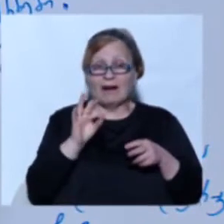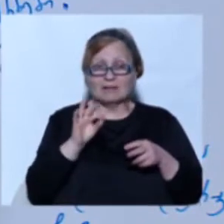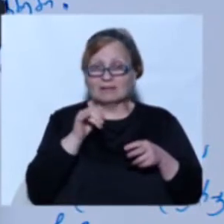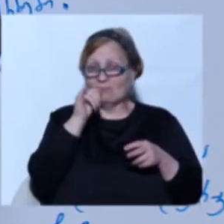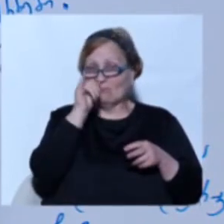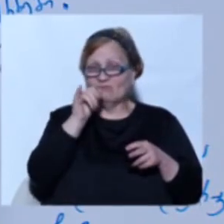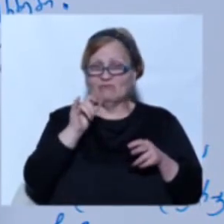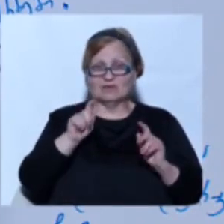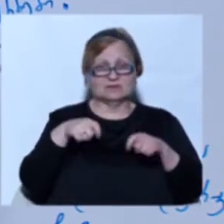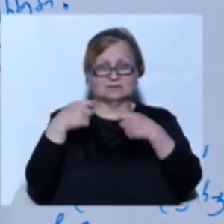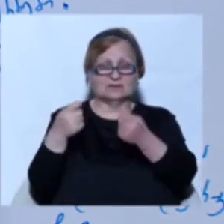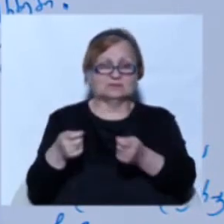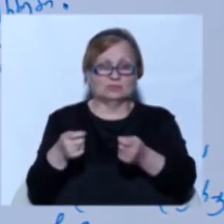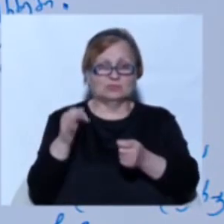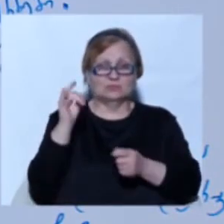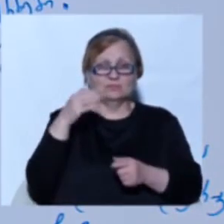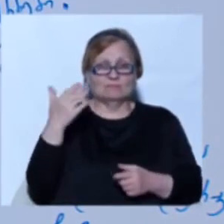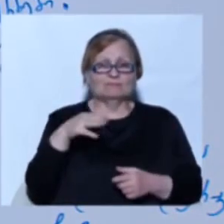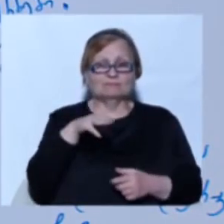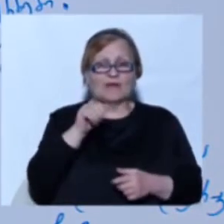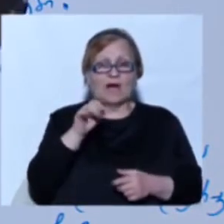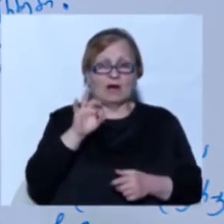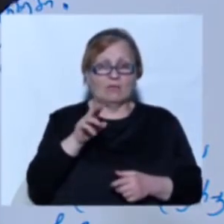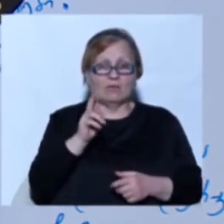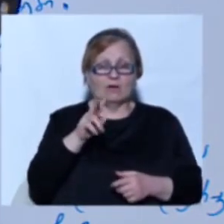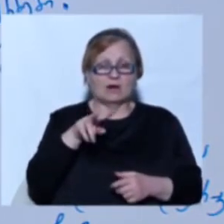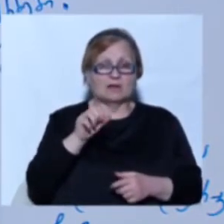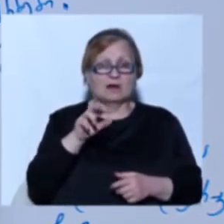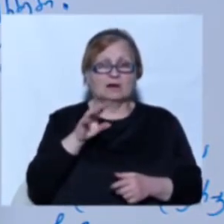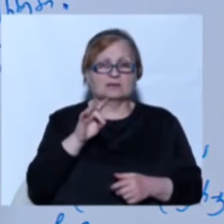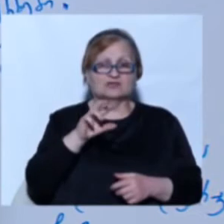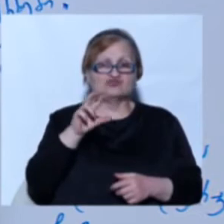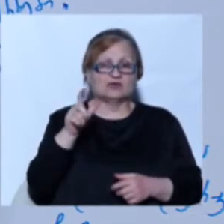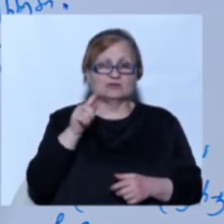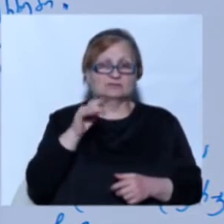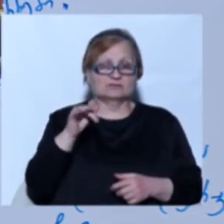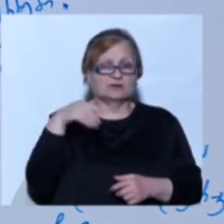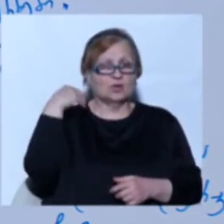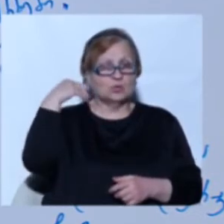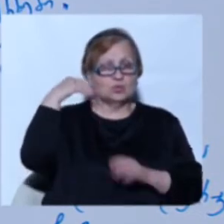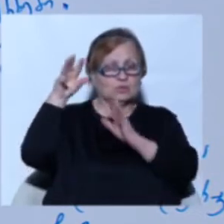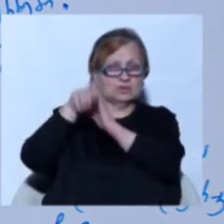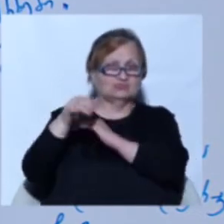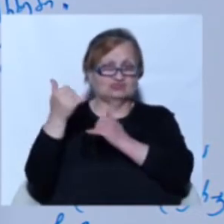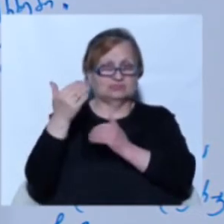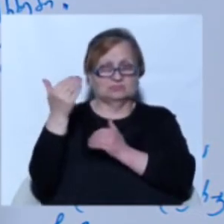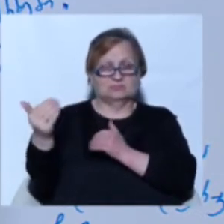დათმობილი ისტორიული მხარე ტაოკლარჯეთი. იქ დარჩენილი ოშკით და აქ